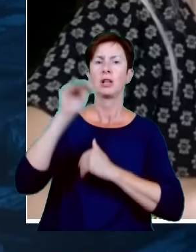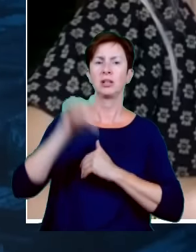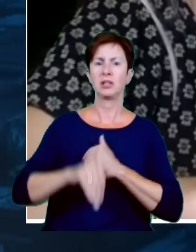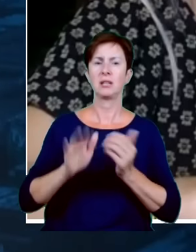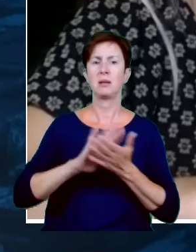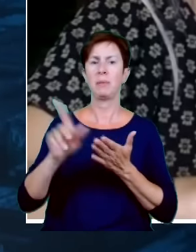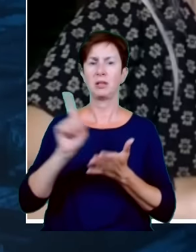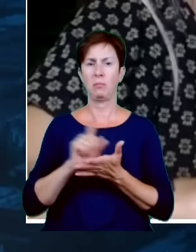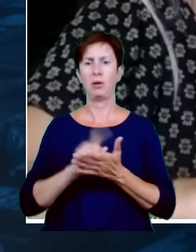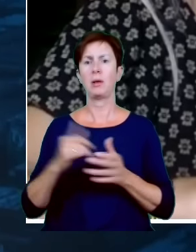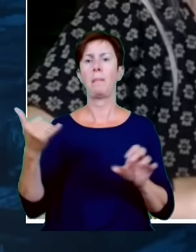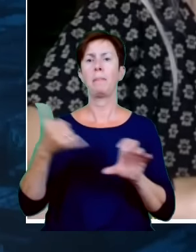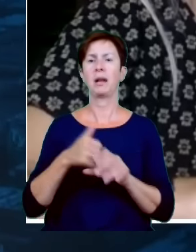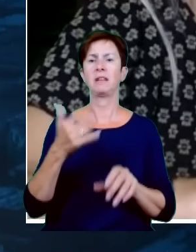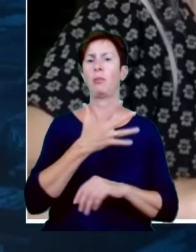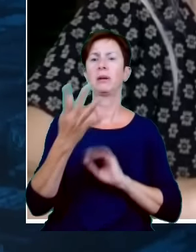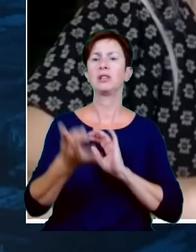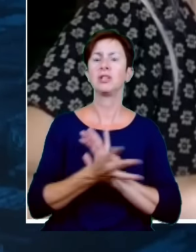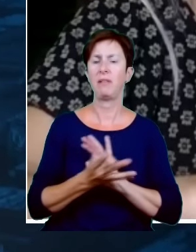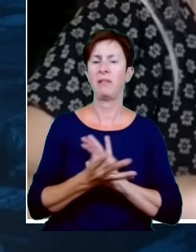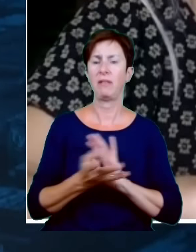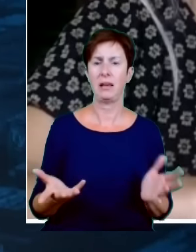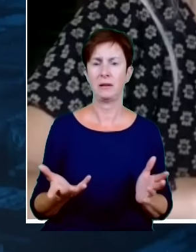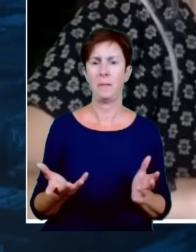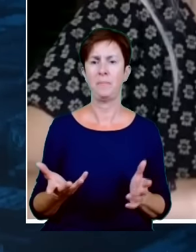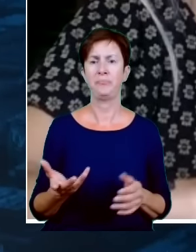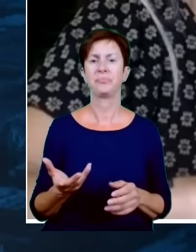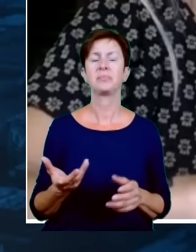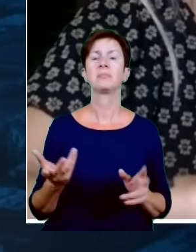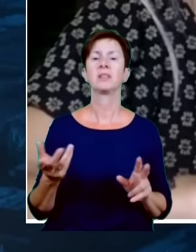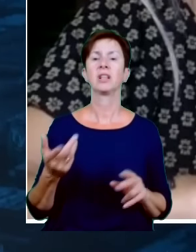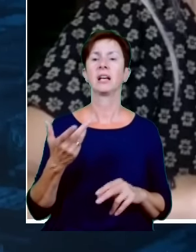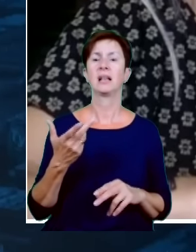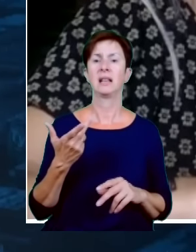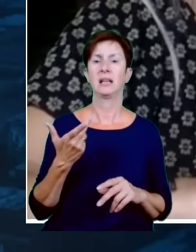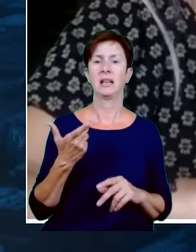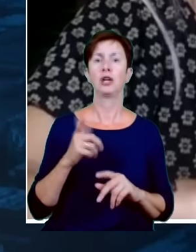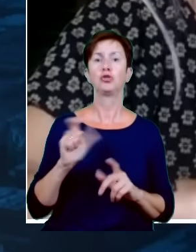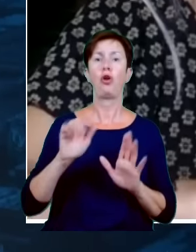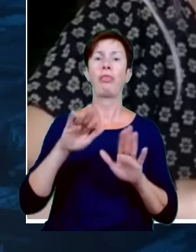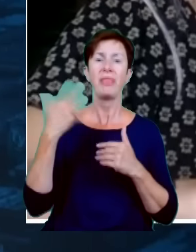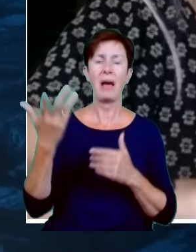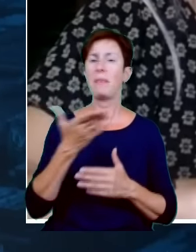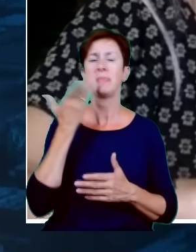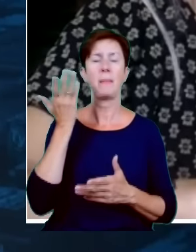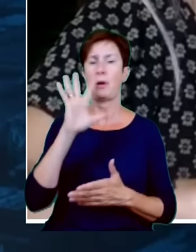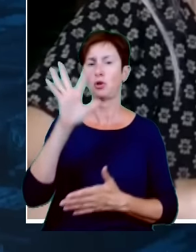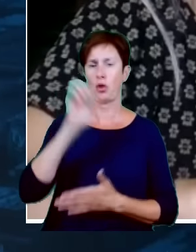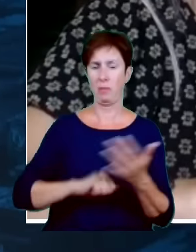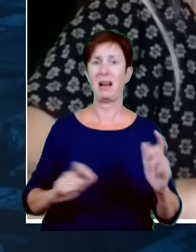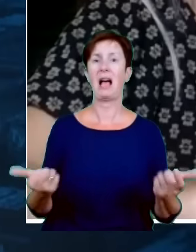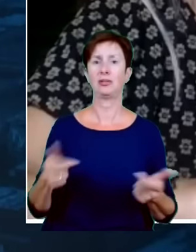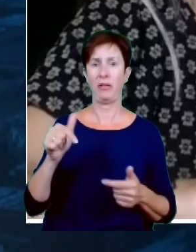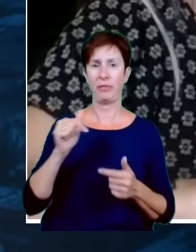paliwo po 519 Gdzie jest spełnienie hasła nic co dane nie będzie odebrane to znaczy odebranie